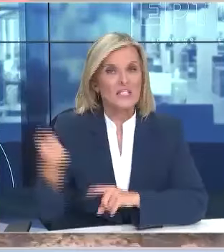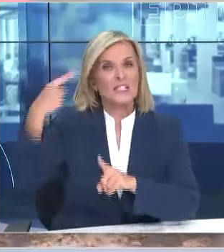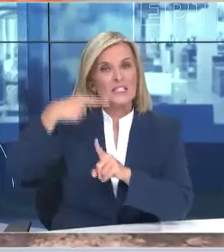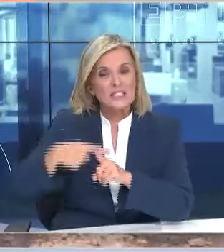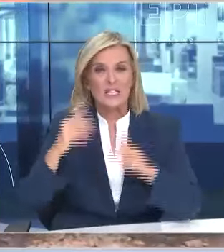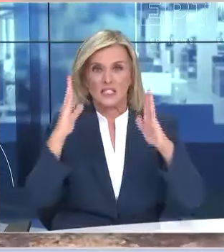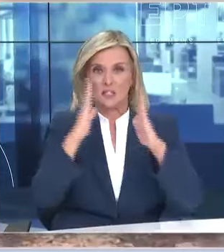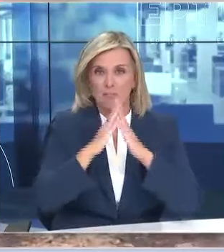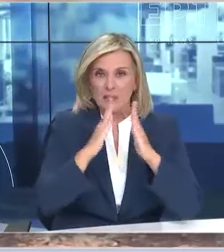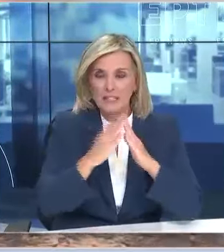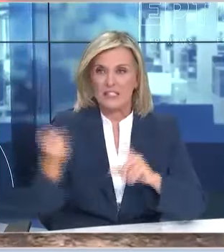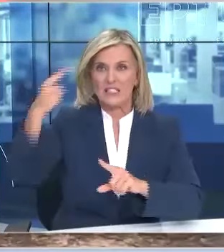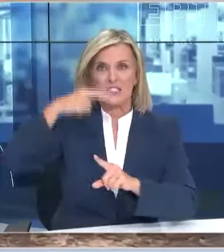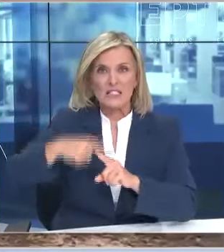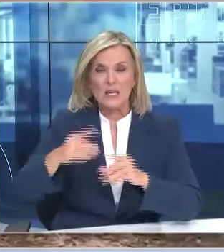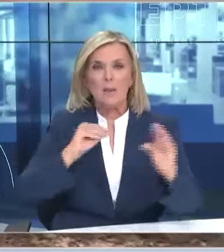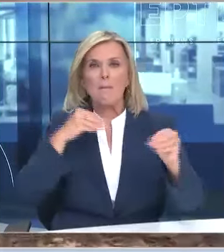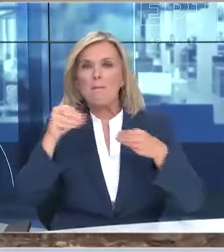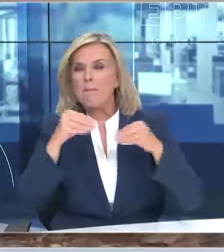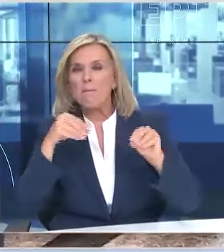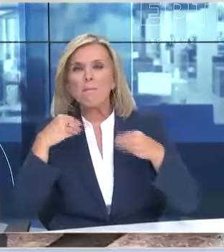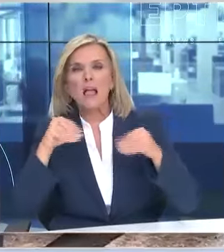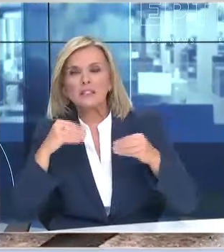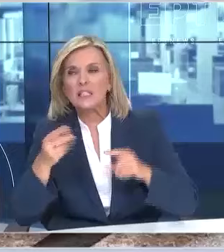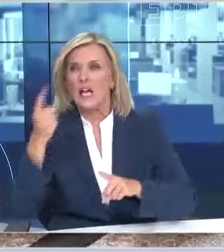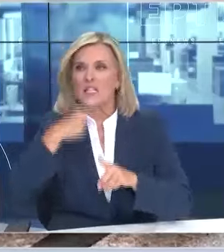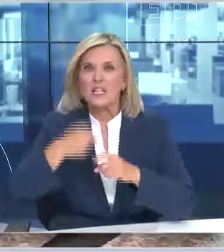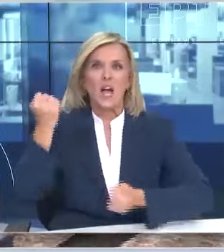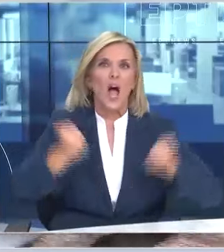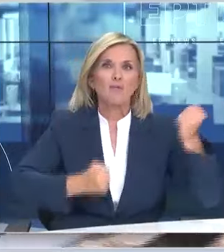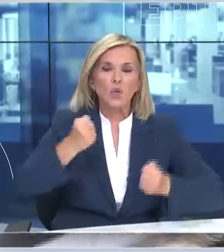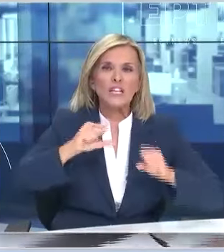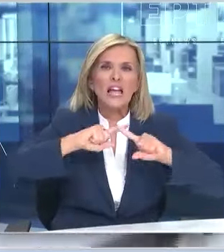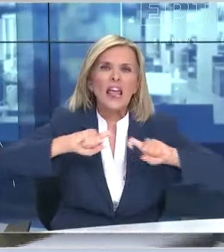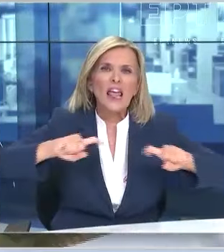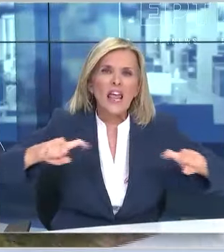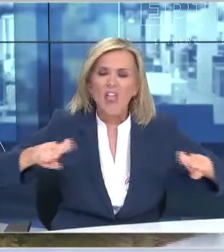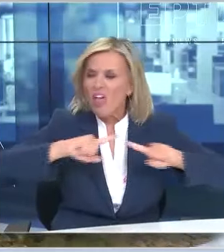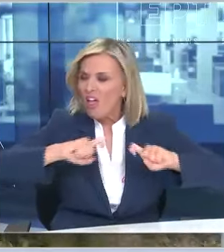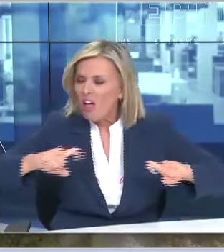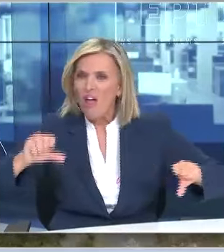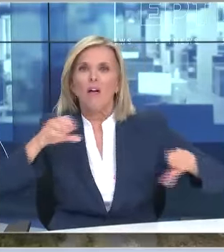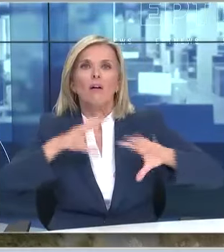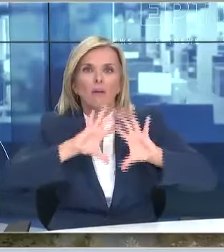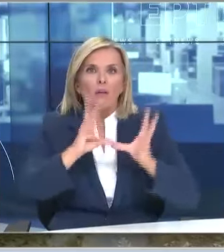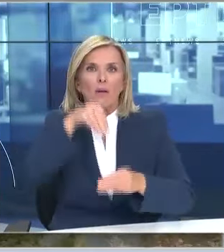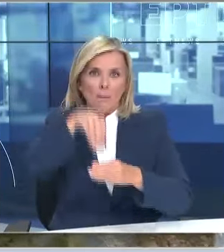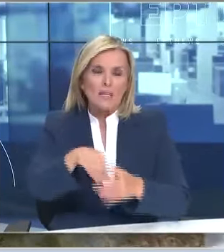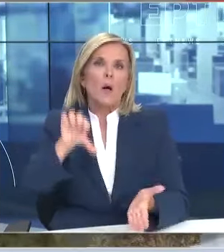ύλης τόσο των δέντρων όσο και των υπόλοιπων υλικών τα οποία βρίσκονται μέσα σε έναν αστικό ιστό.